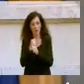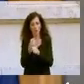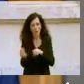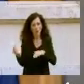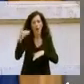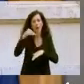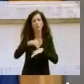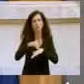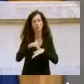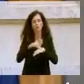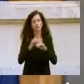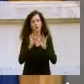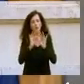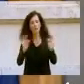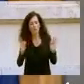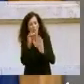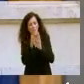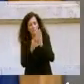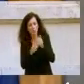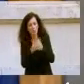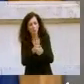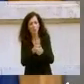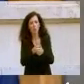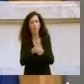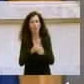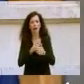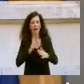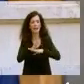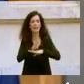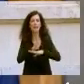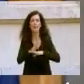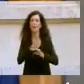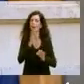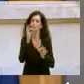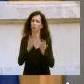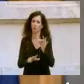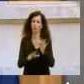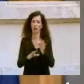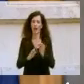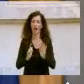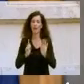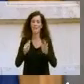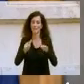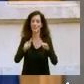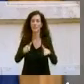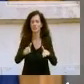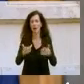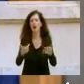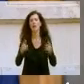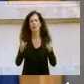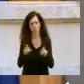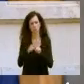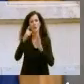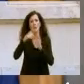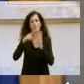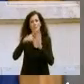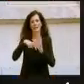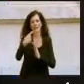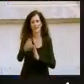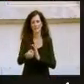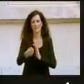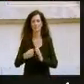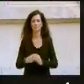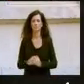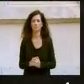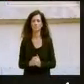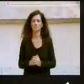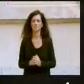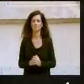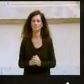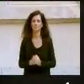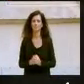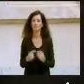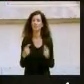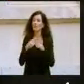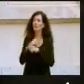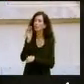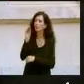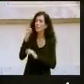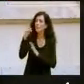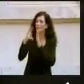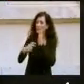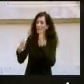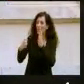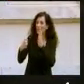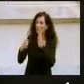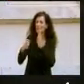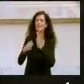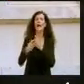intervento immediato intervento nelle prossime settimane o con che nei prossimi mesi lì sul